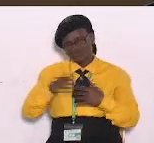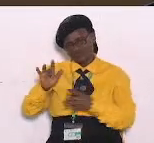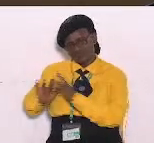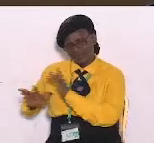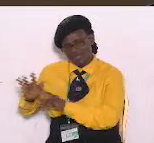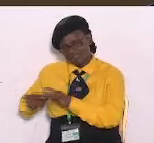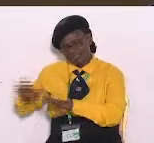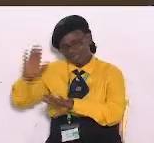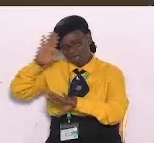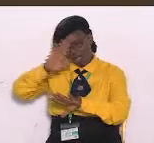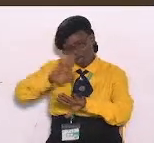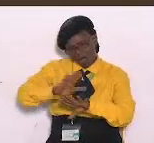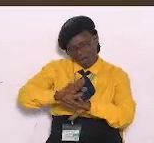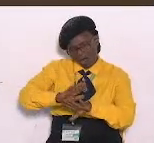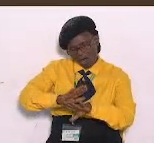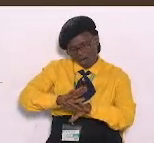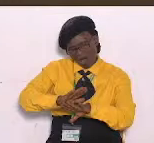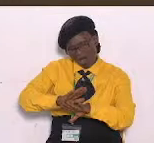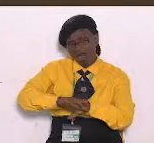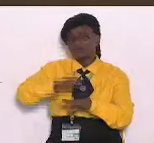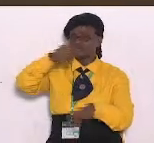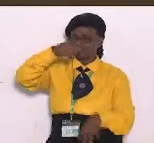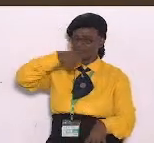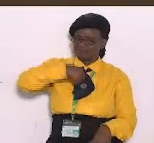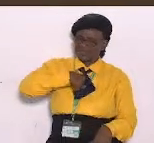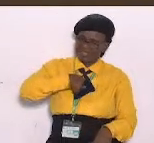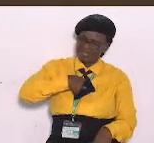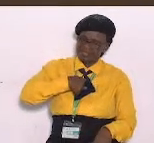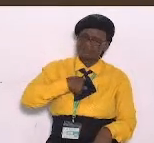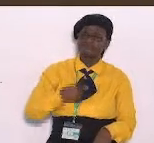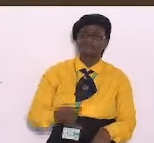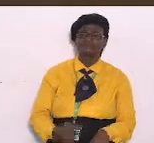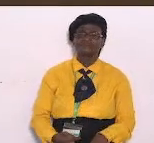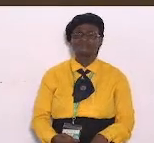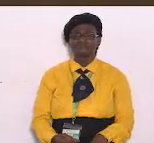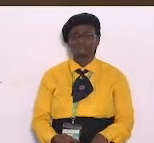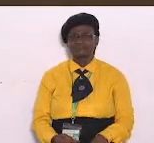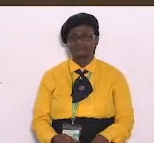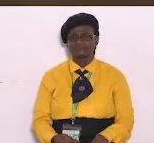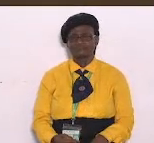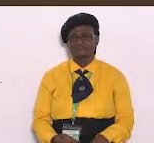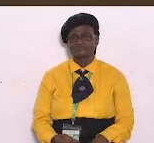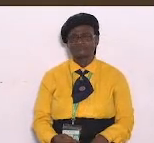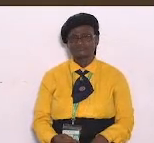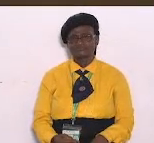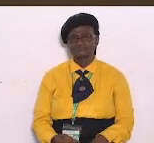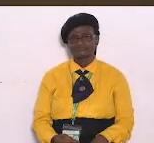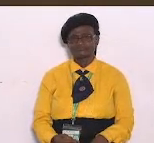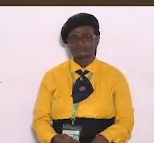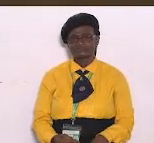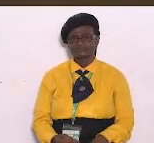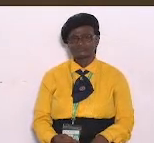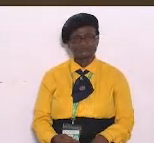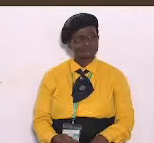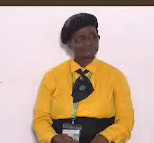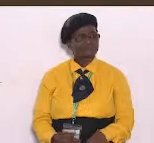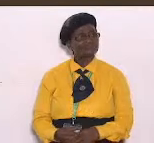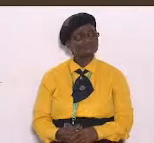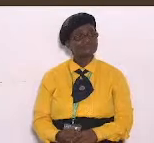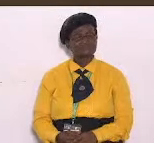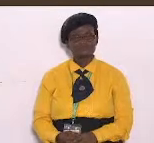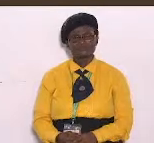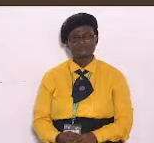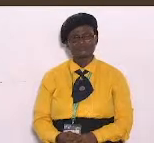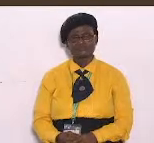a pitié de moi sois gracieux à moi vous